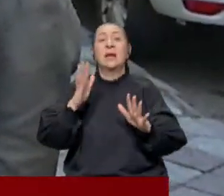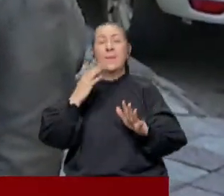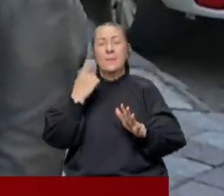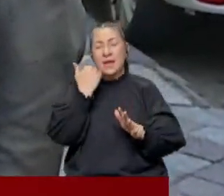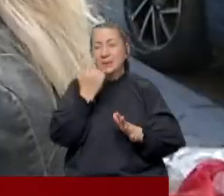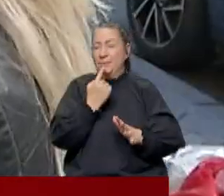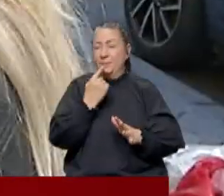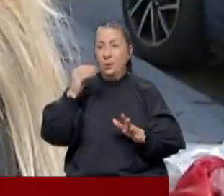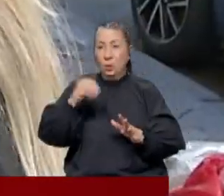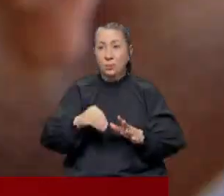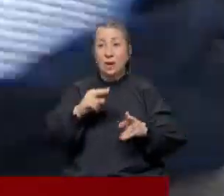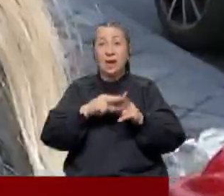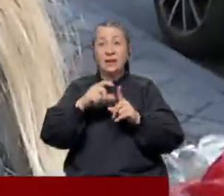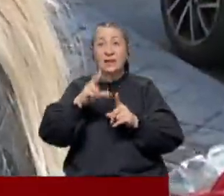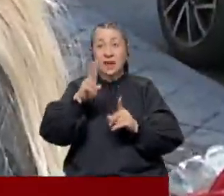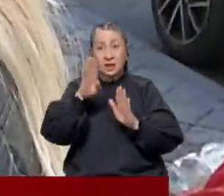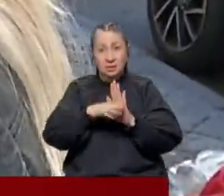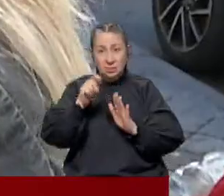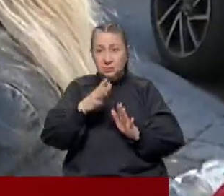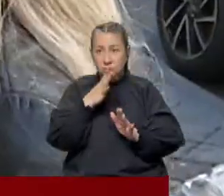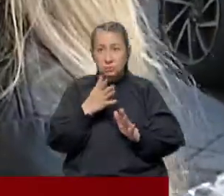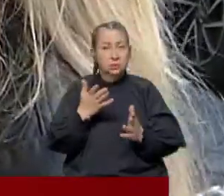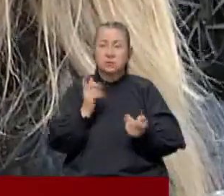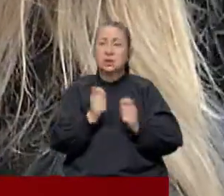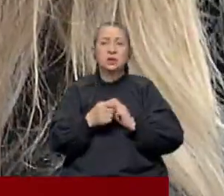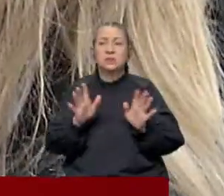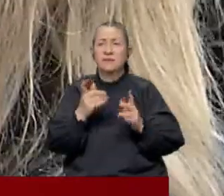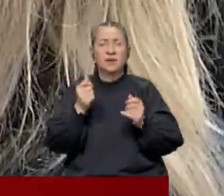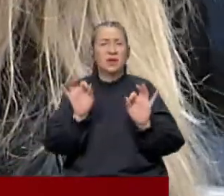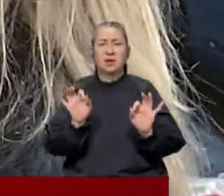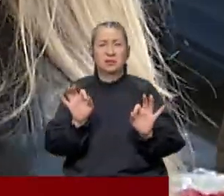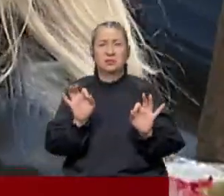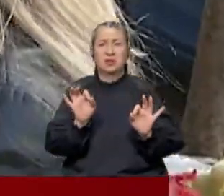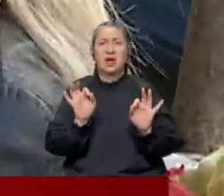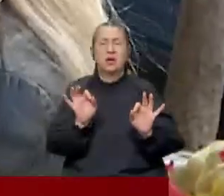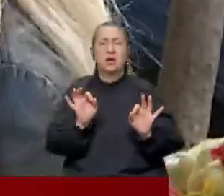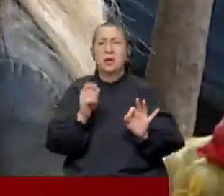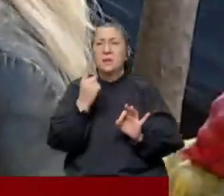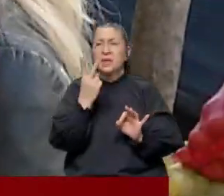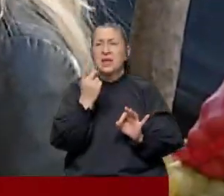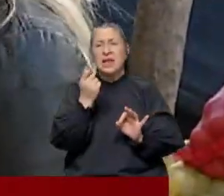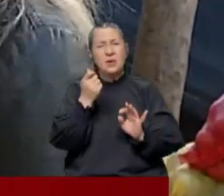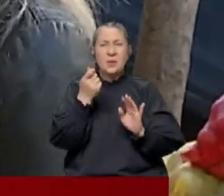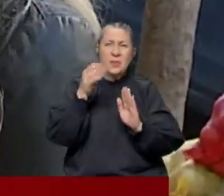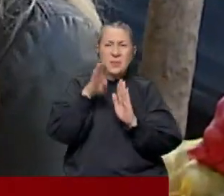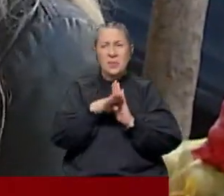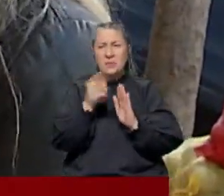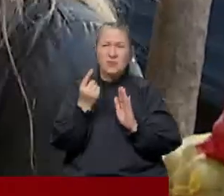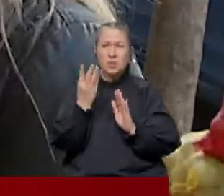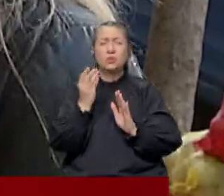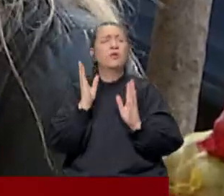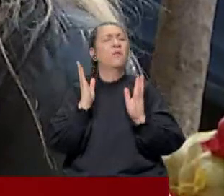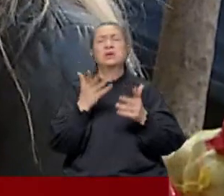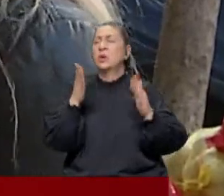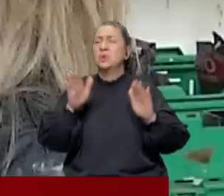sirke kullanıyorum. KDV indirimi yapıldı biliyor musunuz? Vallahi hiç değişmedi. Hiç değişmedi fiyatlar. Aynı. 1-2 lira bazı ürünlerde o... yani çok